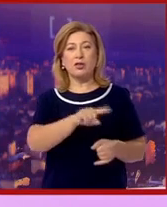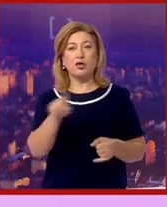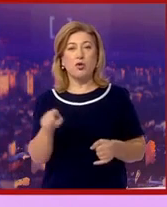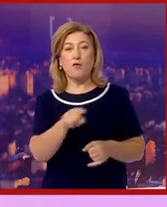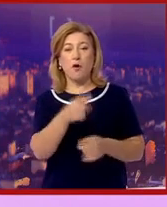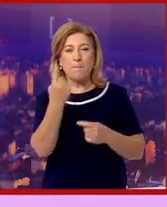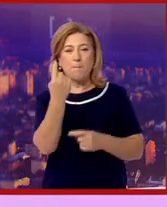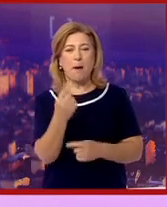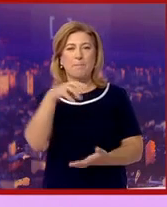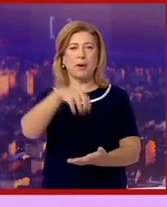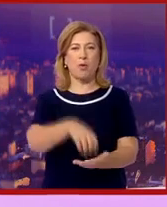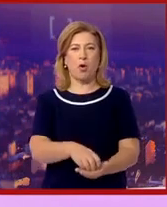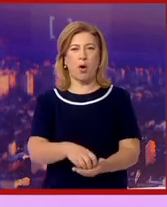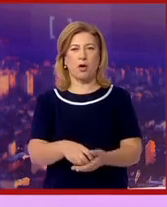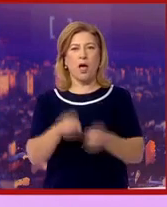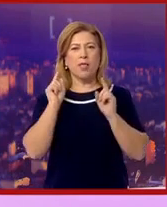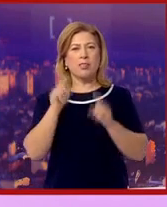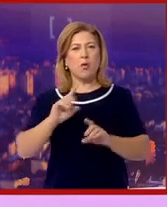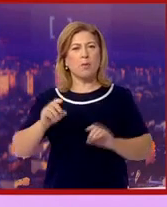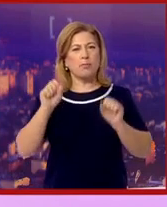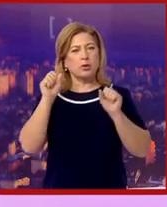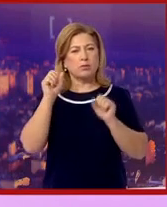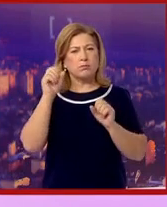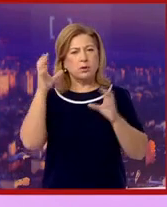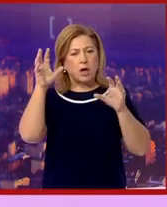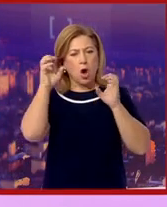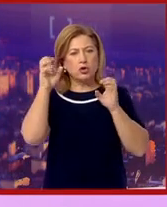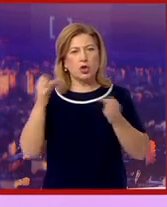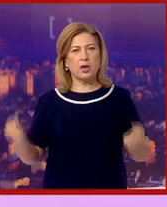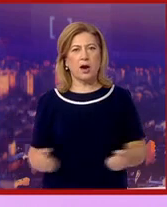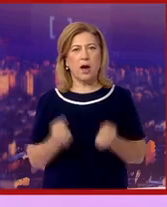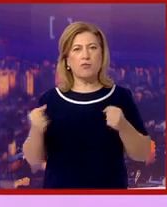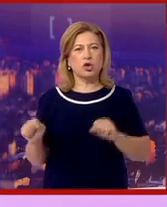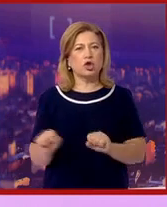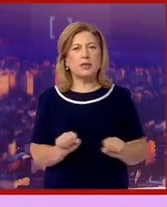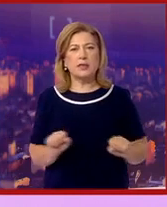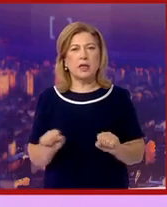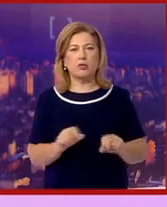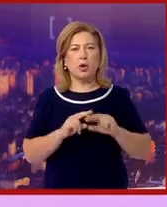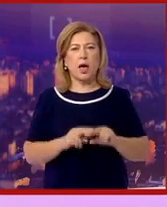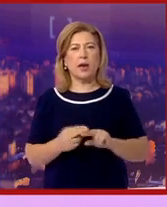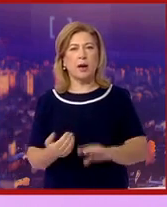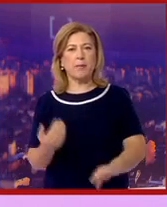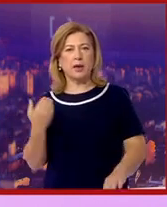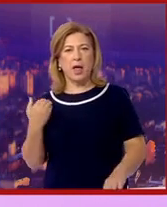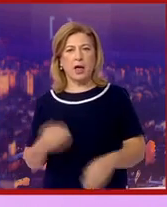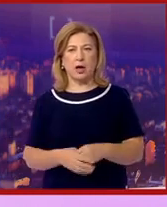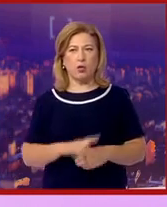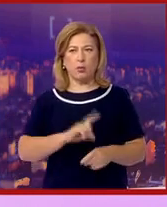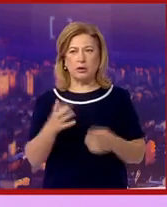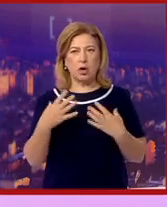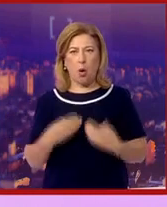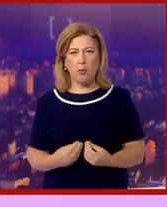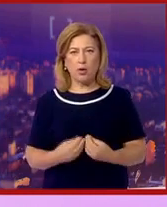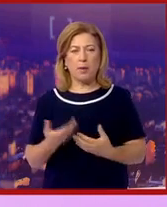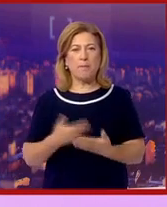loc. Taurii, în schimb, se pot concentra pe muncă, dar mai ales pe stresul care rămâne în urmă. Nu vă epuizați, pentru că